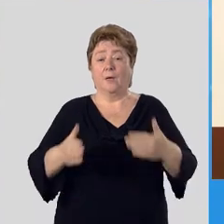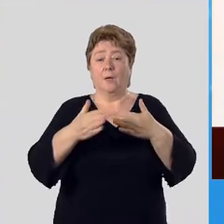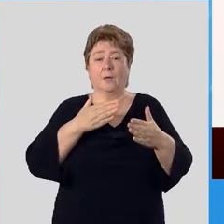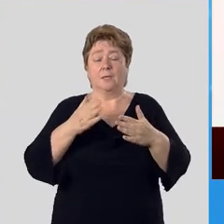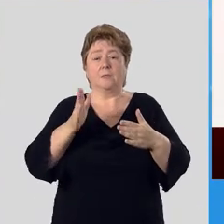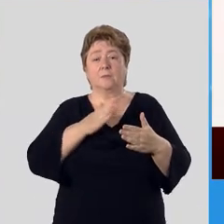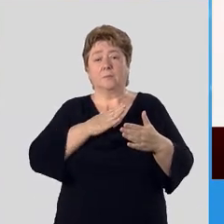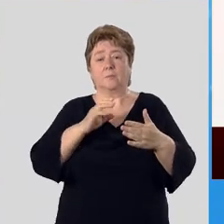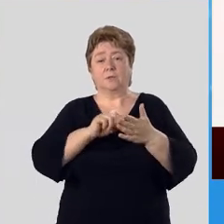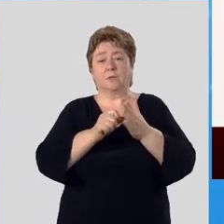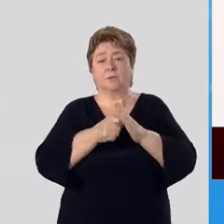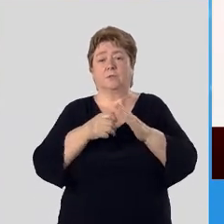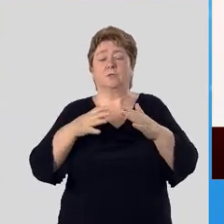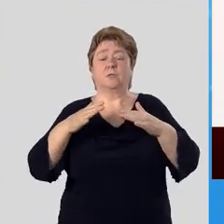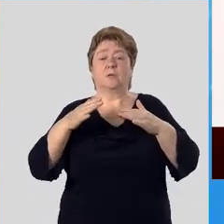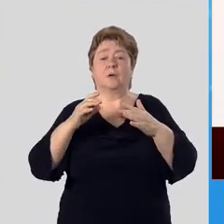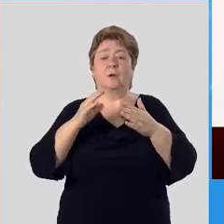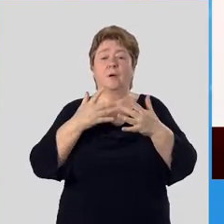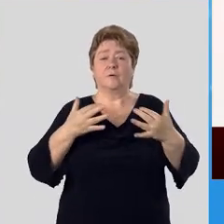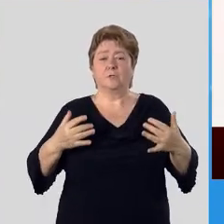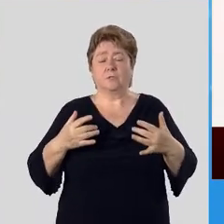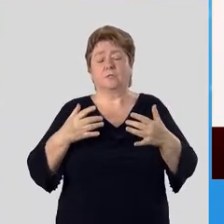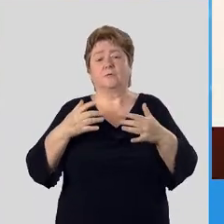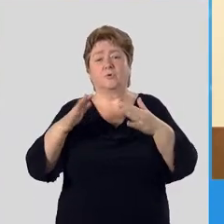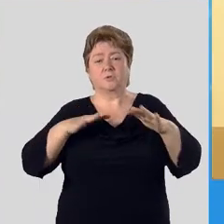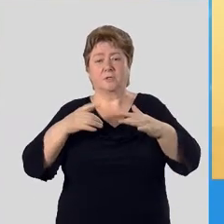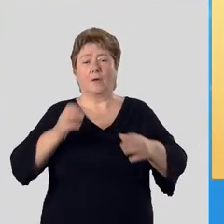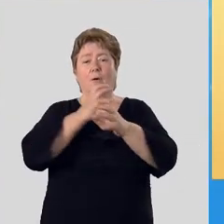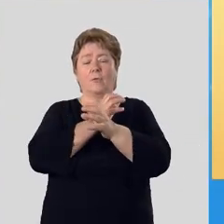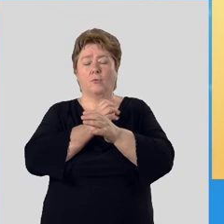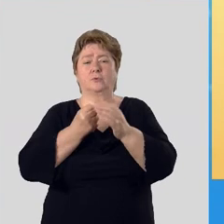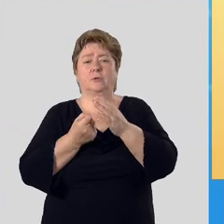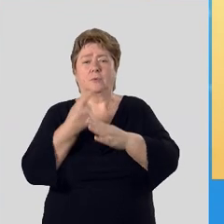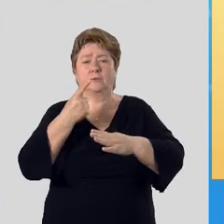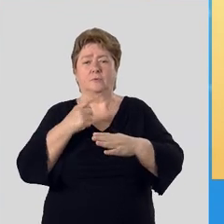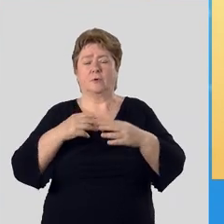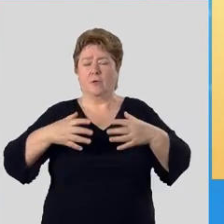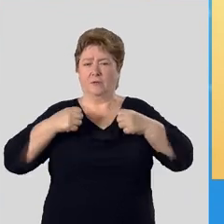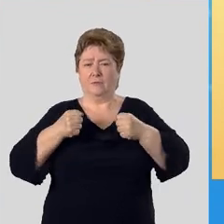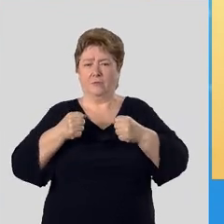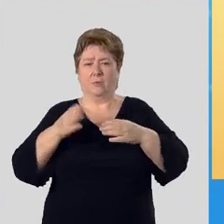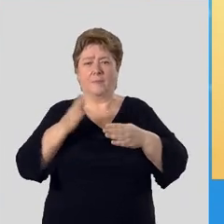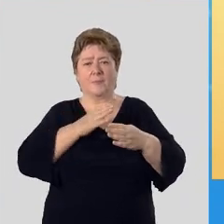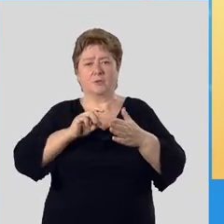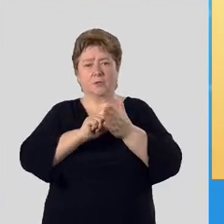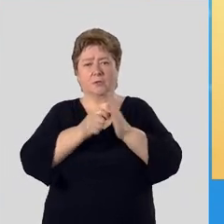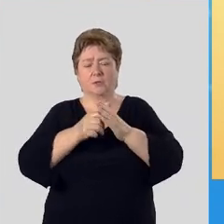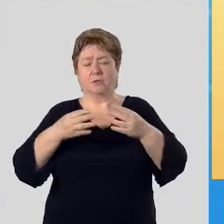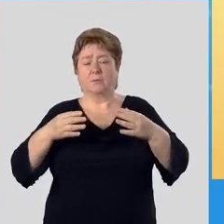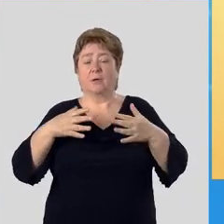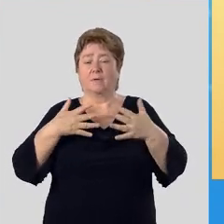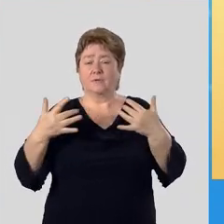Если межклеточное вещество жидкое, то это кровь. Кость образована твердым межклеточным